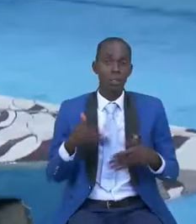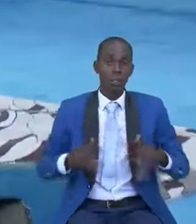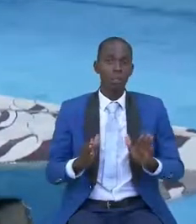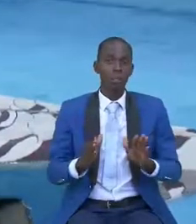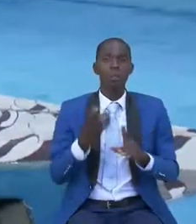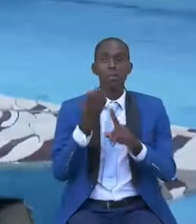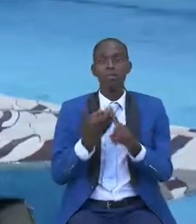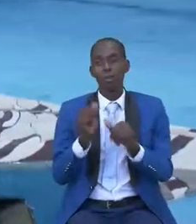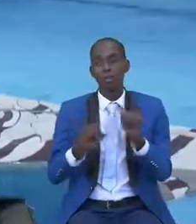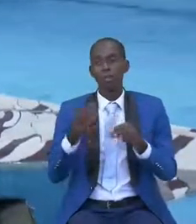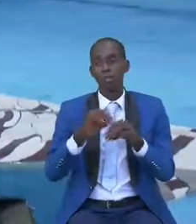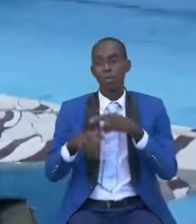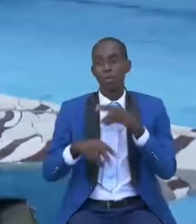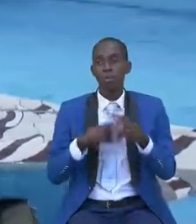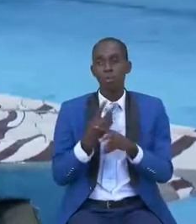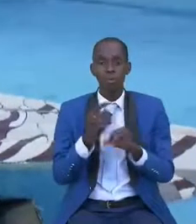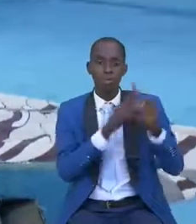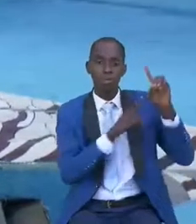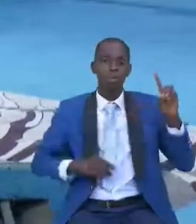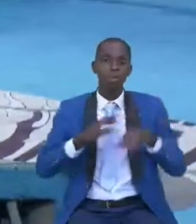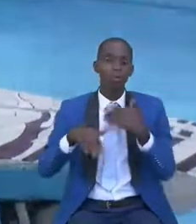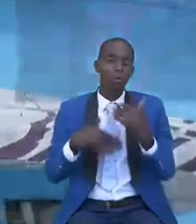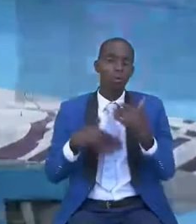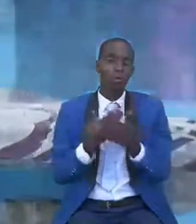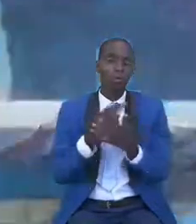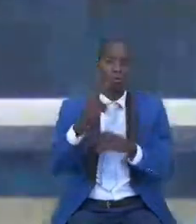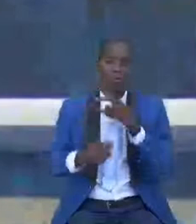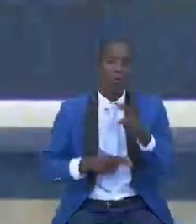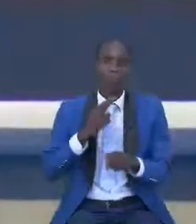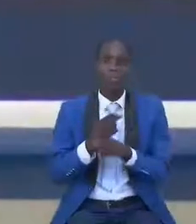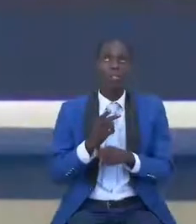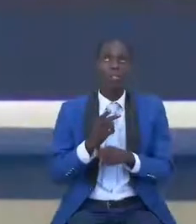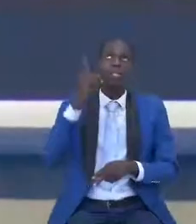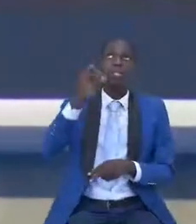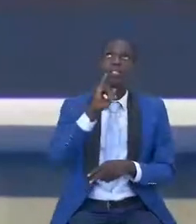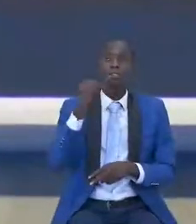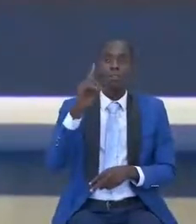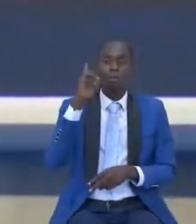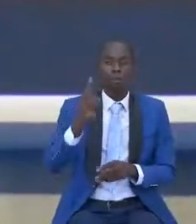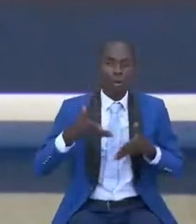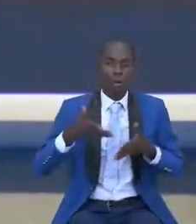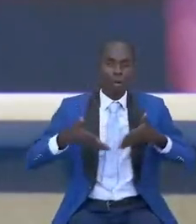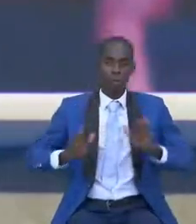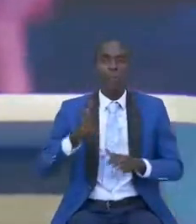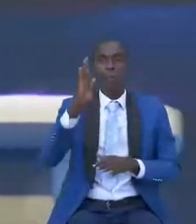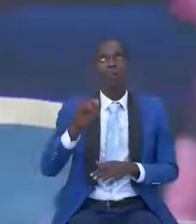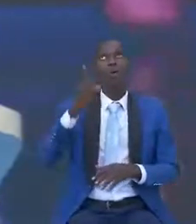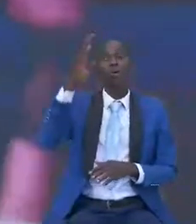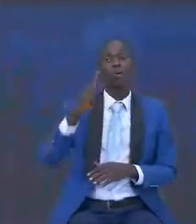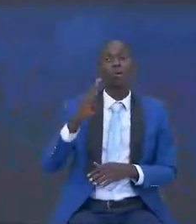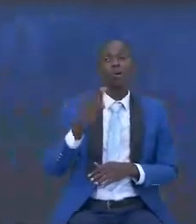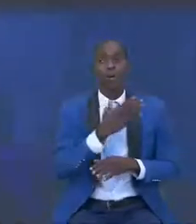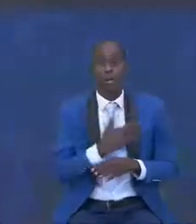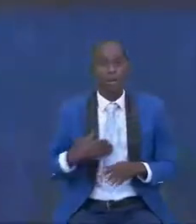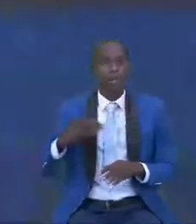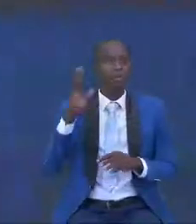la licence, l'autorisation dans tout le monde entier. Le Seigneur de l'univers, il est celui qui est approuvé